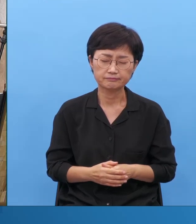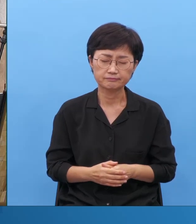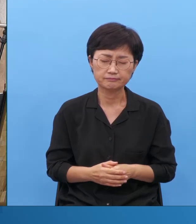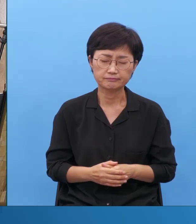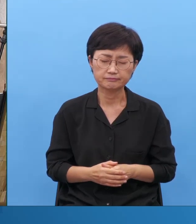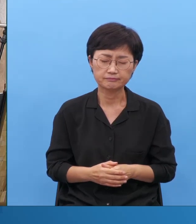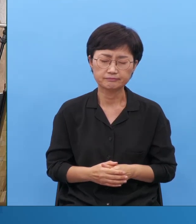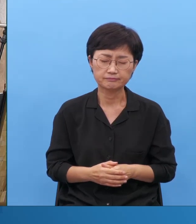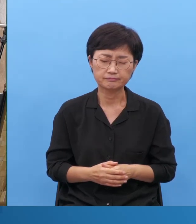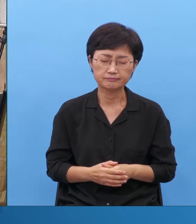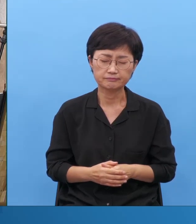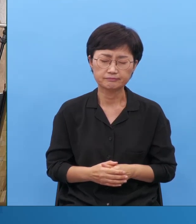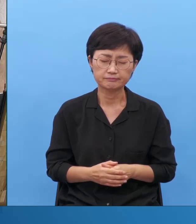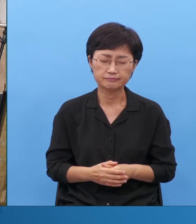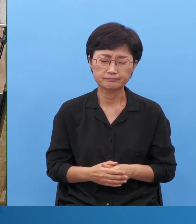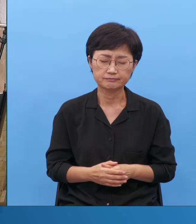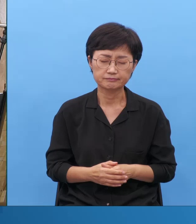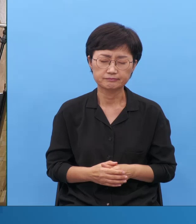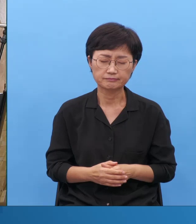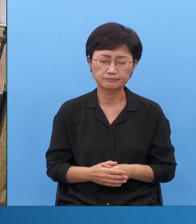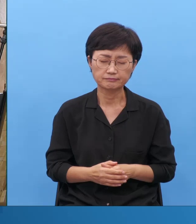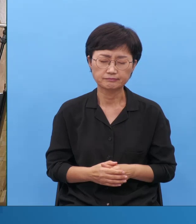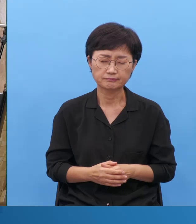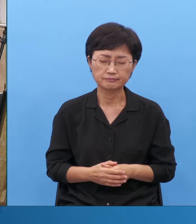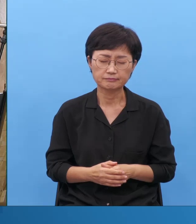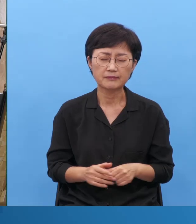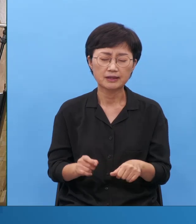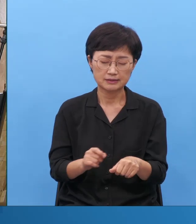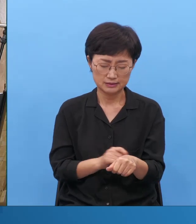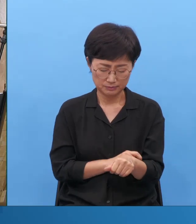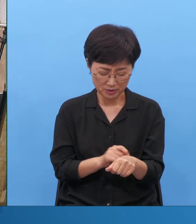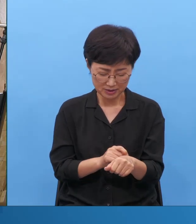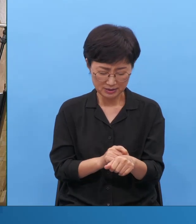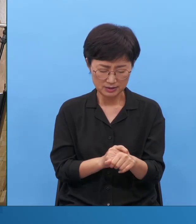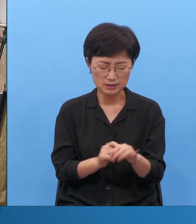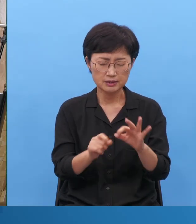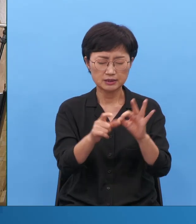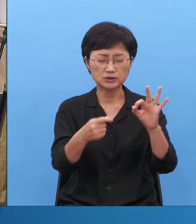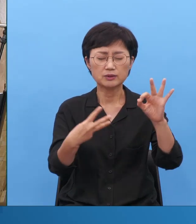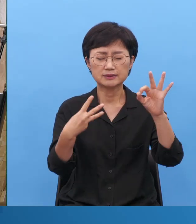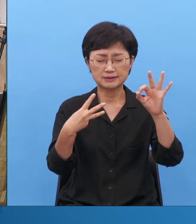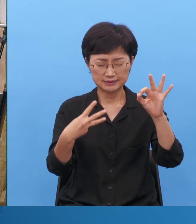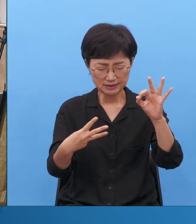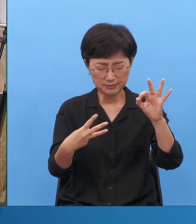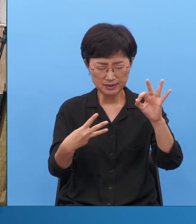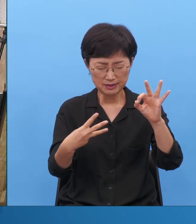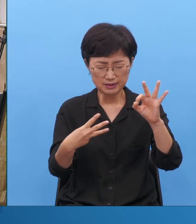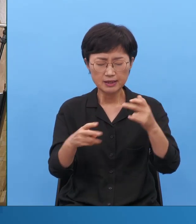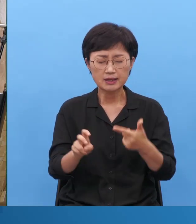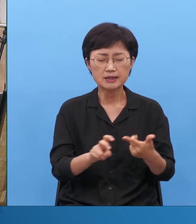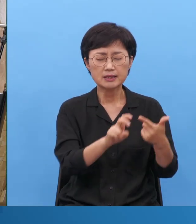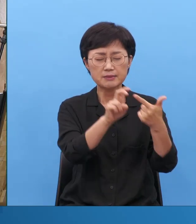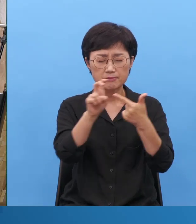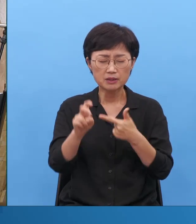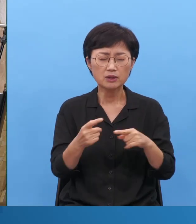movement, and living the life of the evangelist. 특별히 이번 10월 3일 임마누엘 전교인 전도